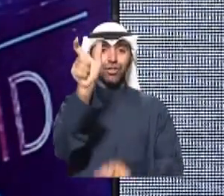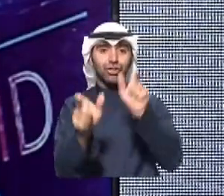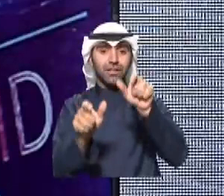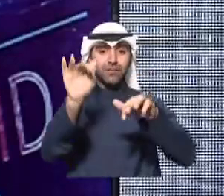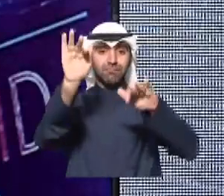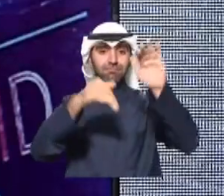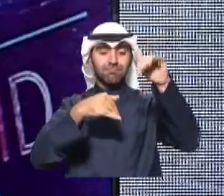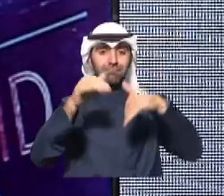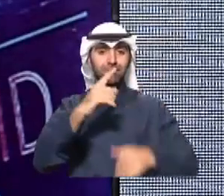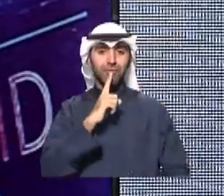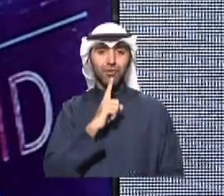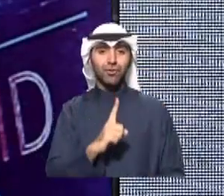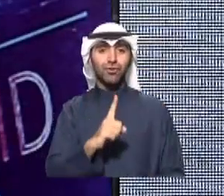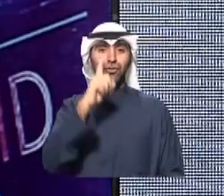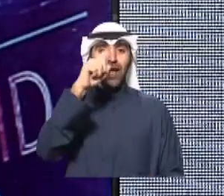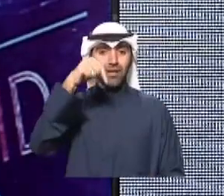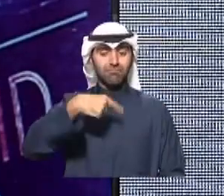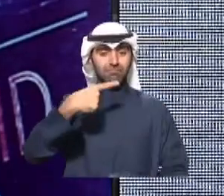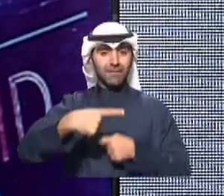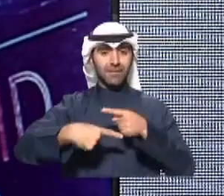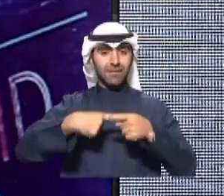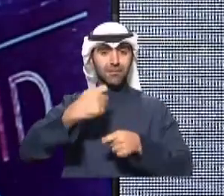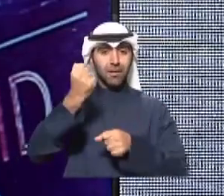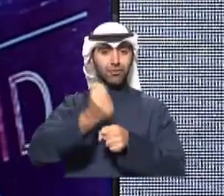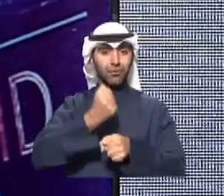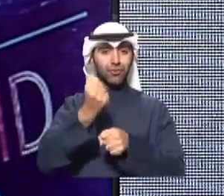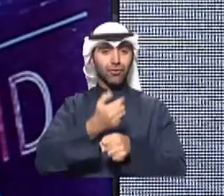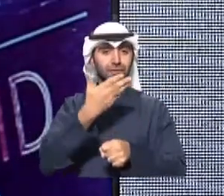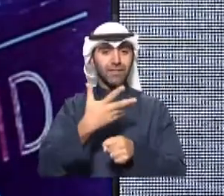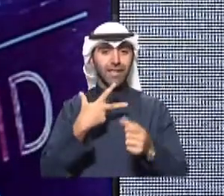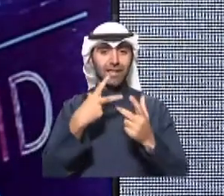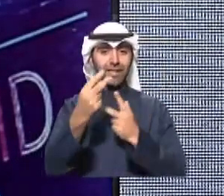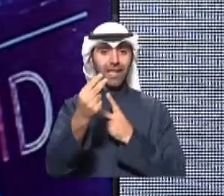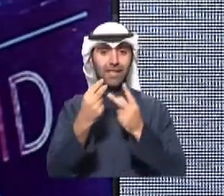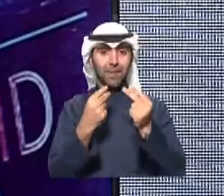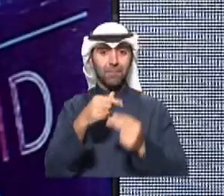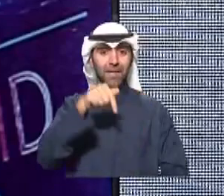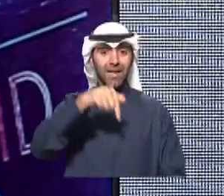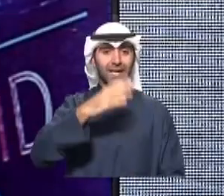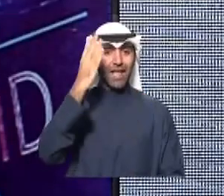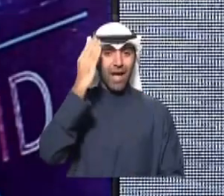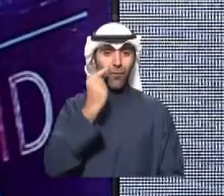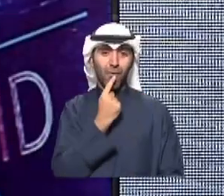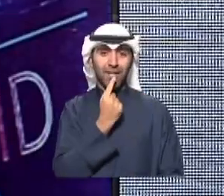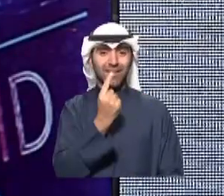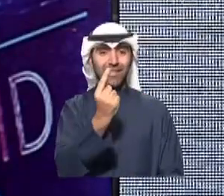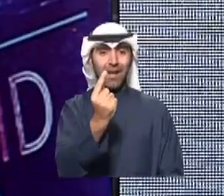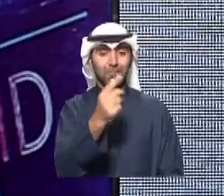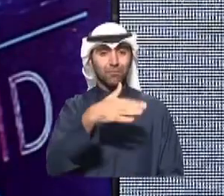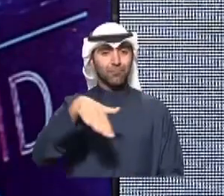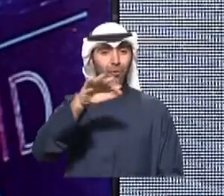الجميع يسجل في منصة وزارة الصحة سواء كان من القطاع النفطي أو باقي الأخوان يعني بالدولة،